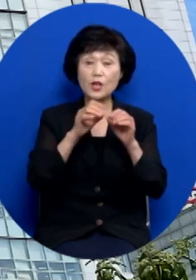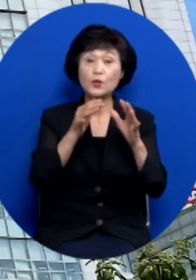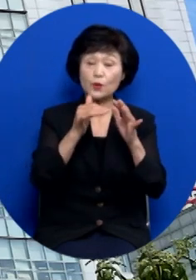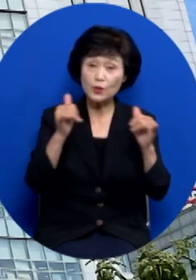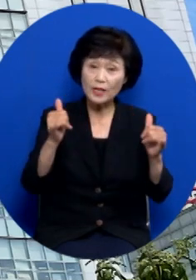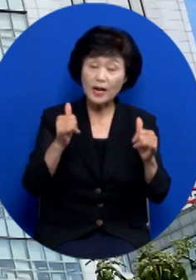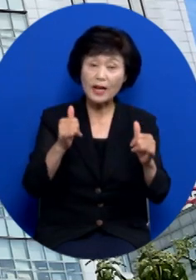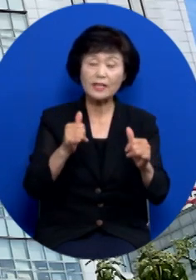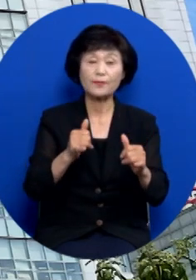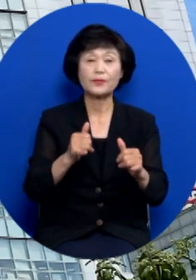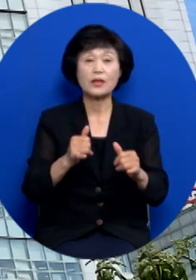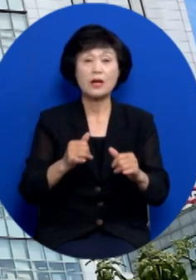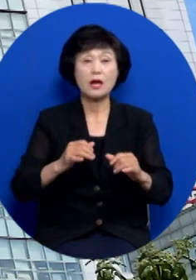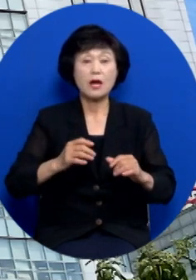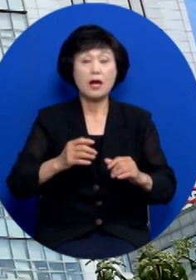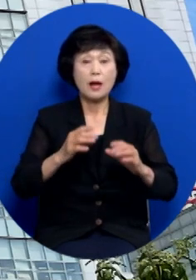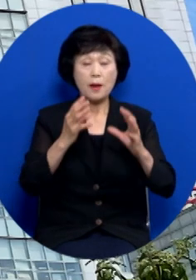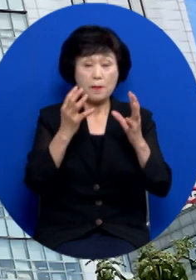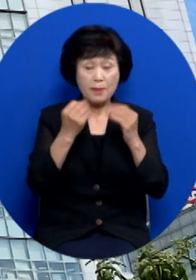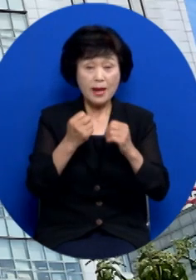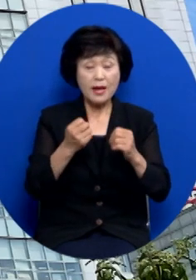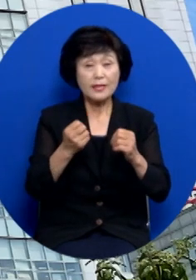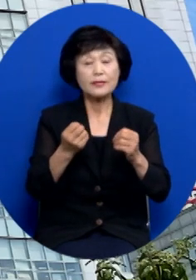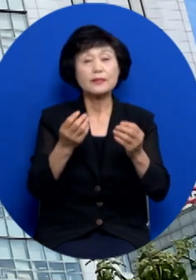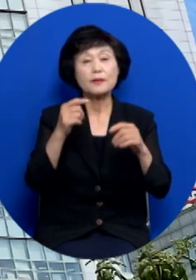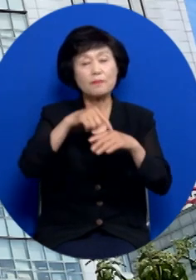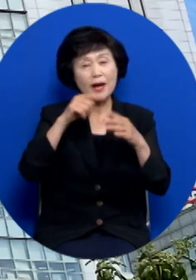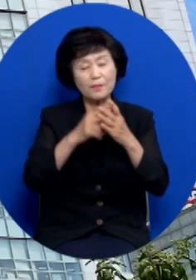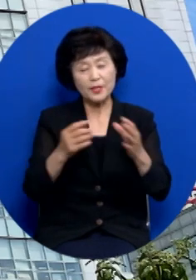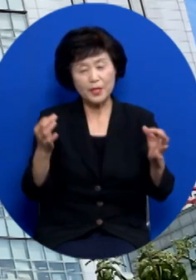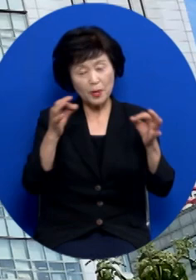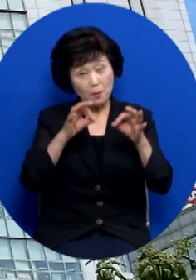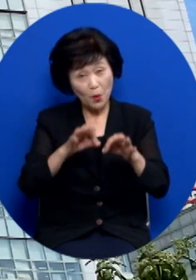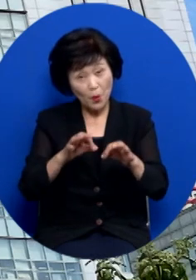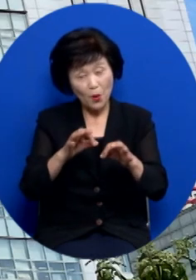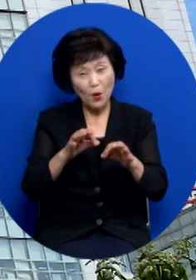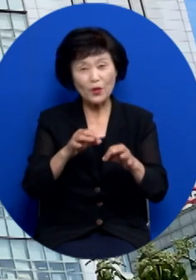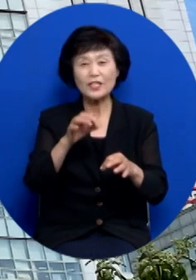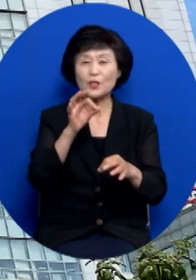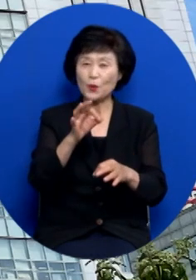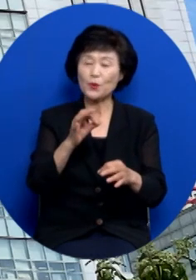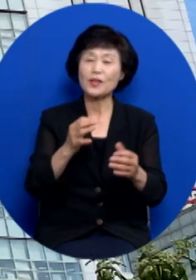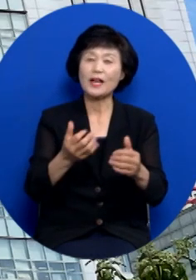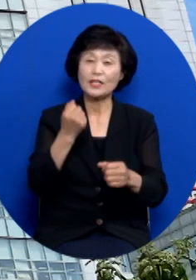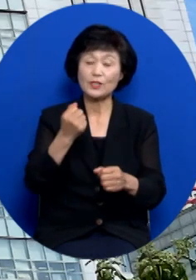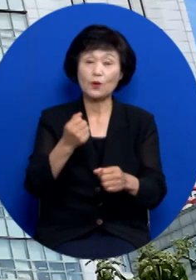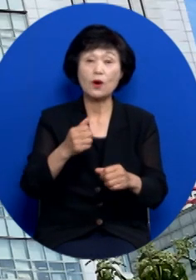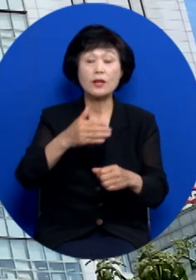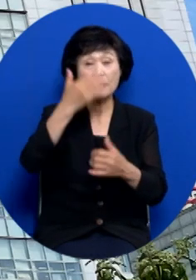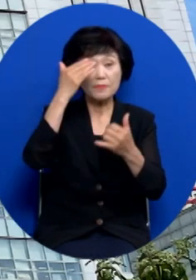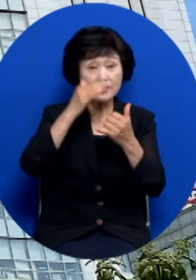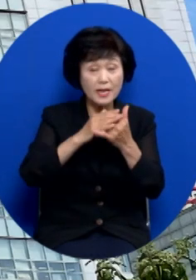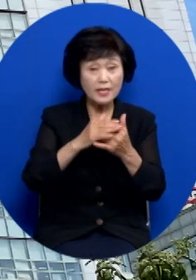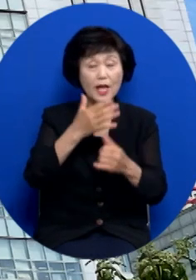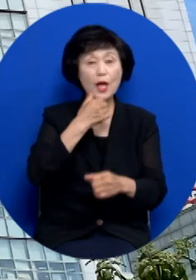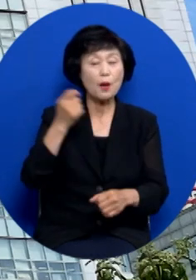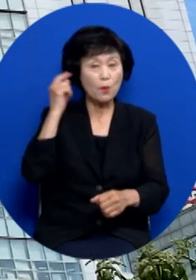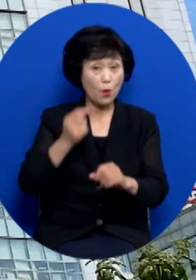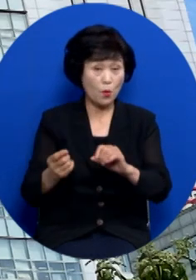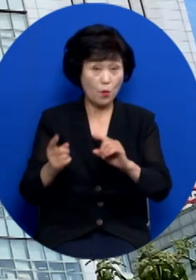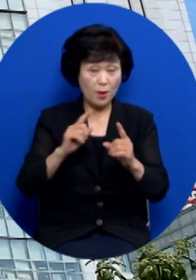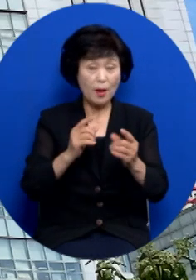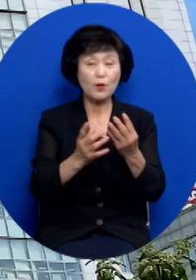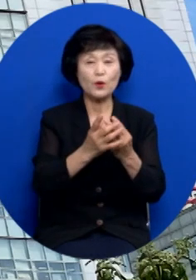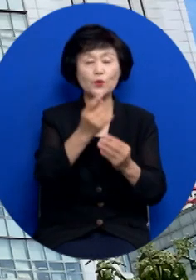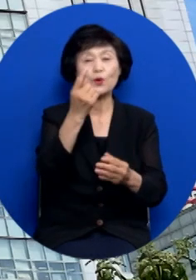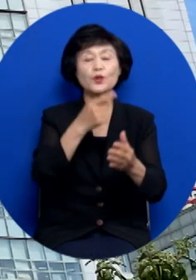전 세계에서 작은 마음들이 모여 전달된 소중한 재정이 문화 프로젝트를 통해 다음 세대의 복음회복과 복음통의를